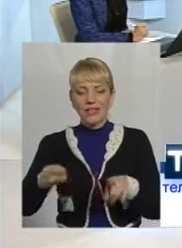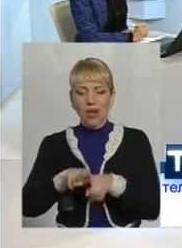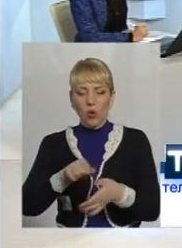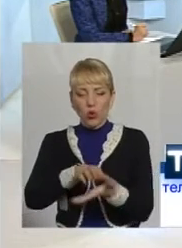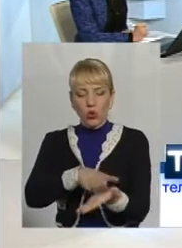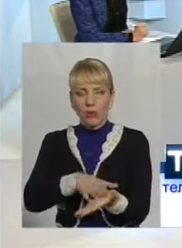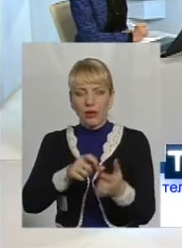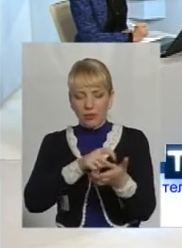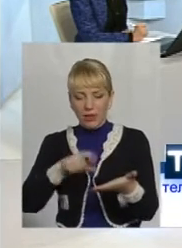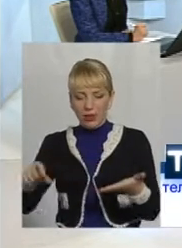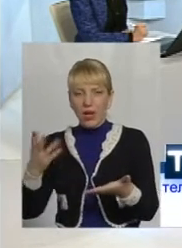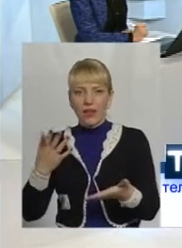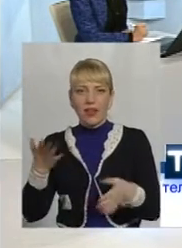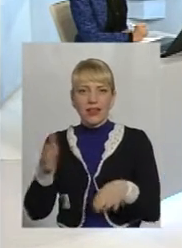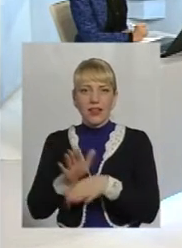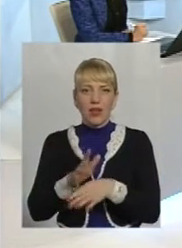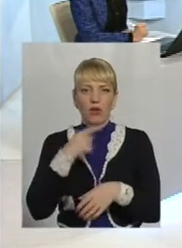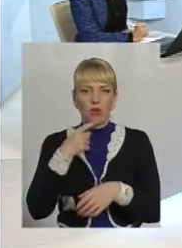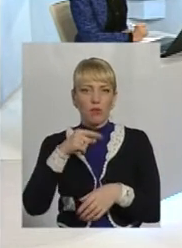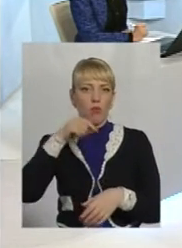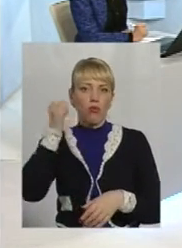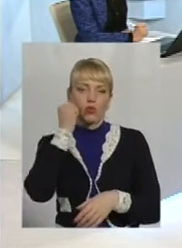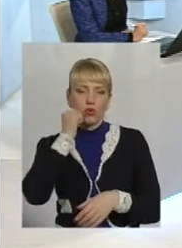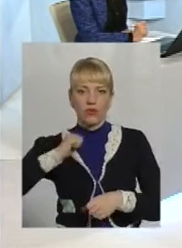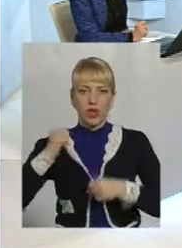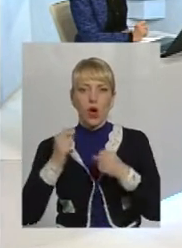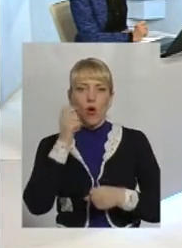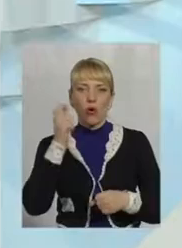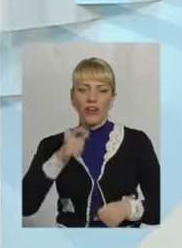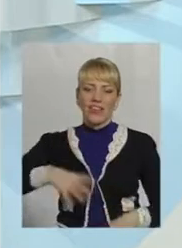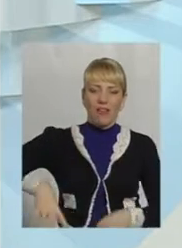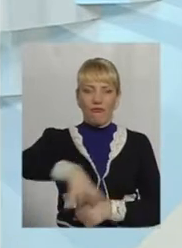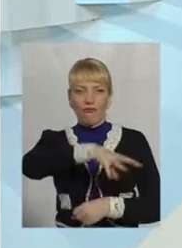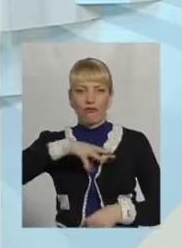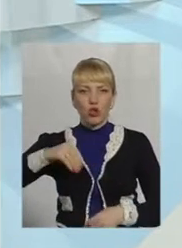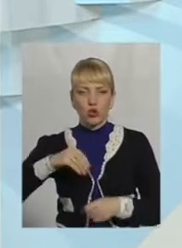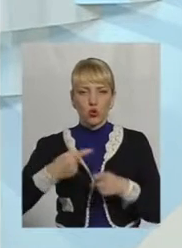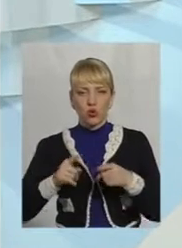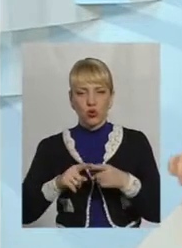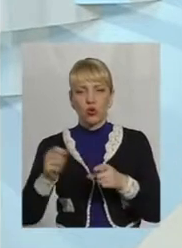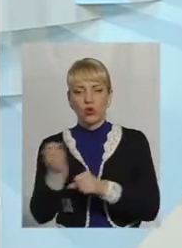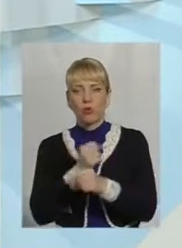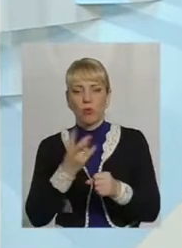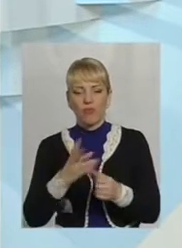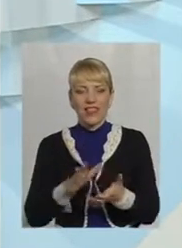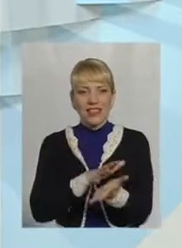надиктували його російські колеги з Москви, що Україна всю ядерну зброю має знищити. Та ще в